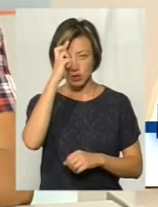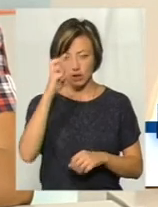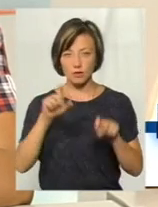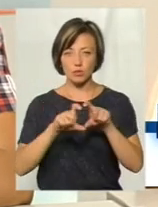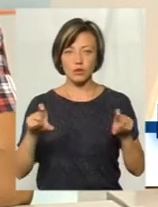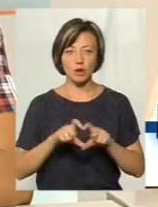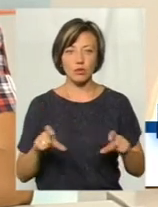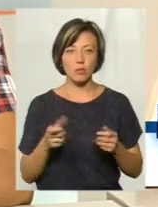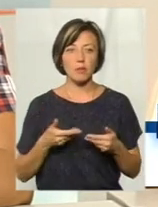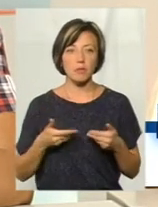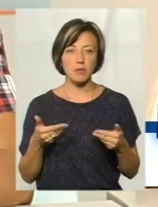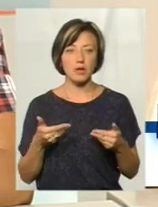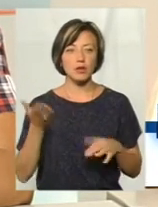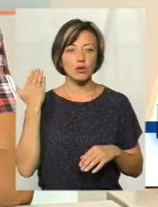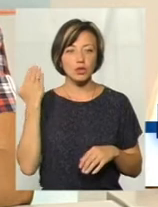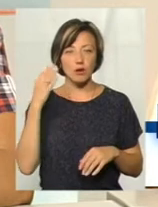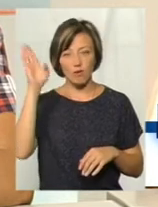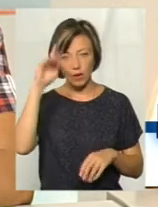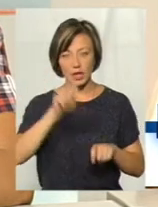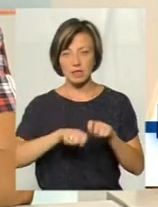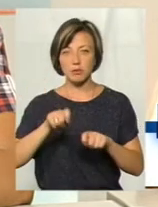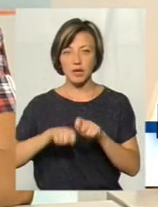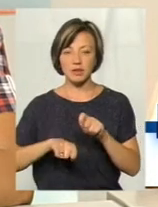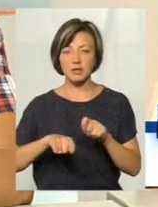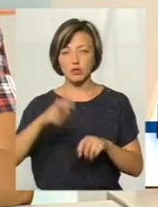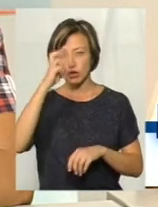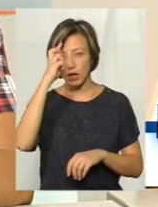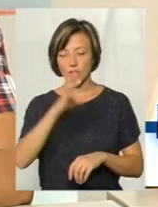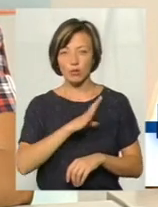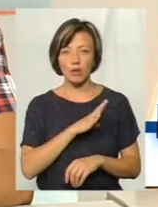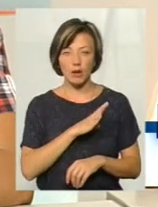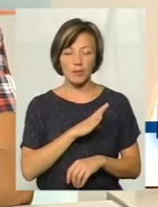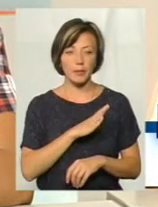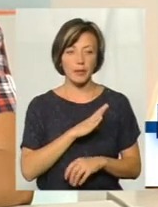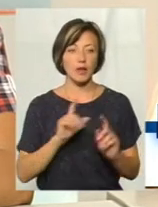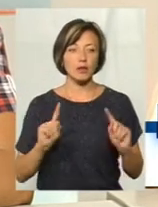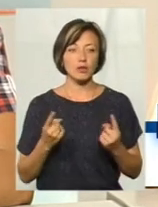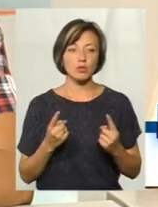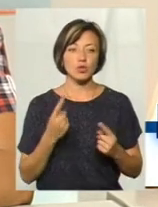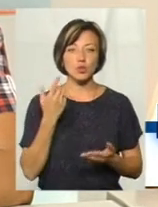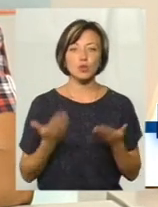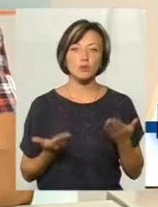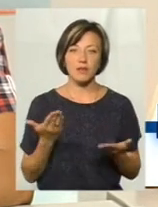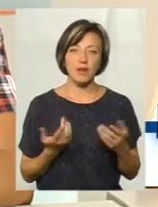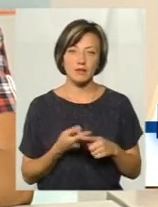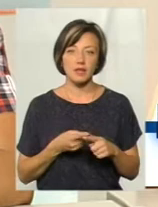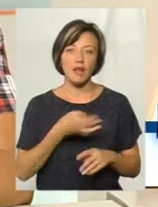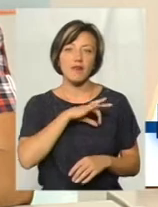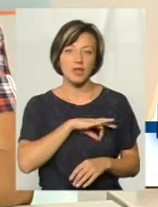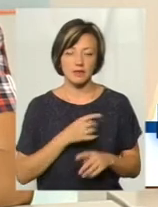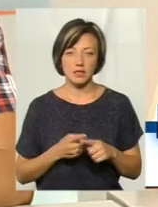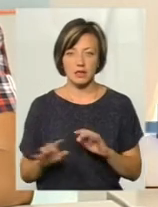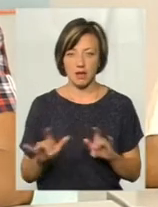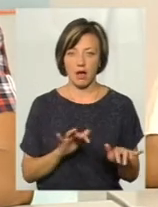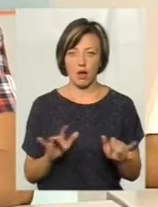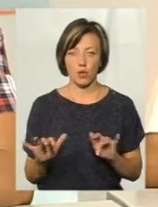установах, тодішня водна інспекція державна, яка існувала, дуже сумнівалися в цьому ефективності цієї